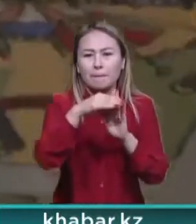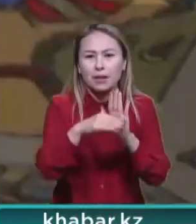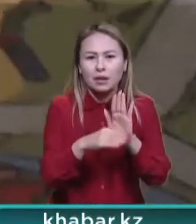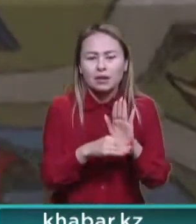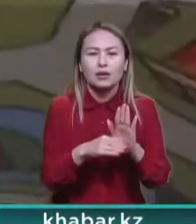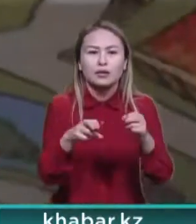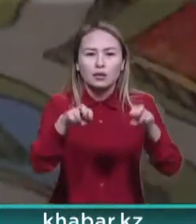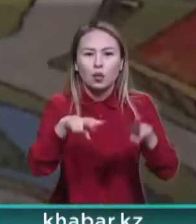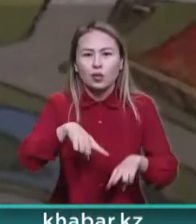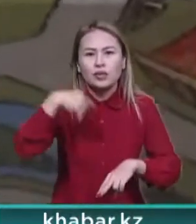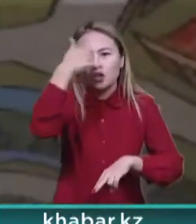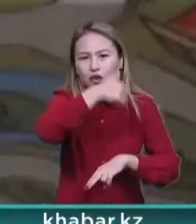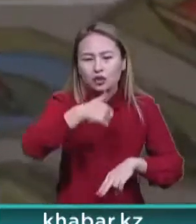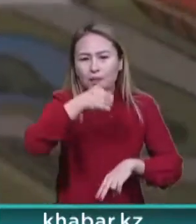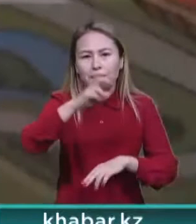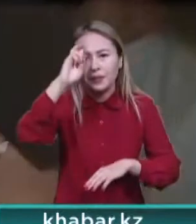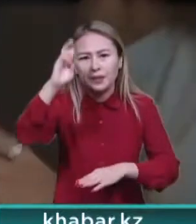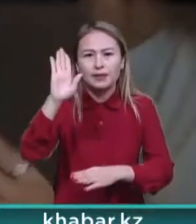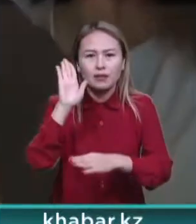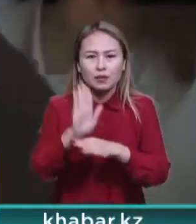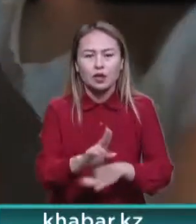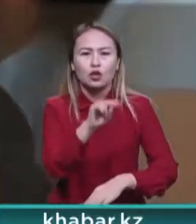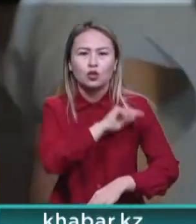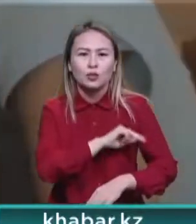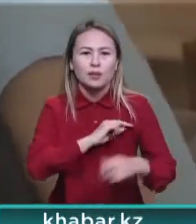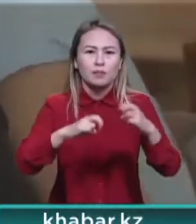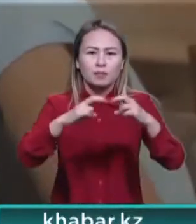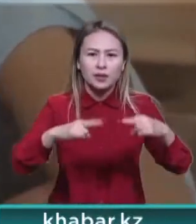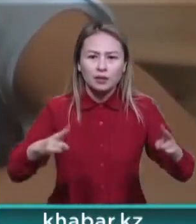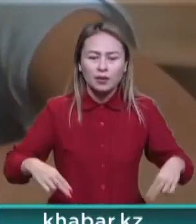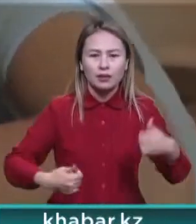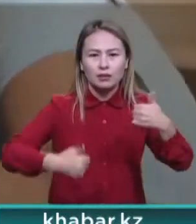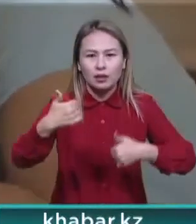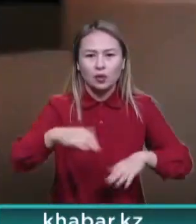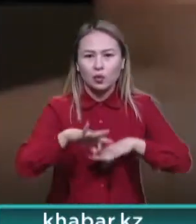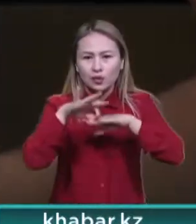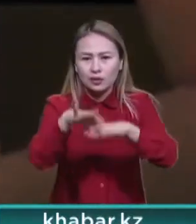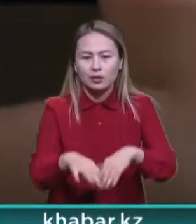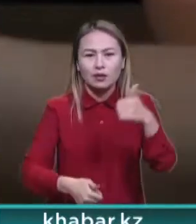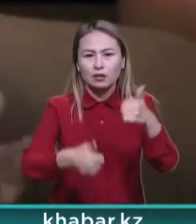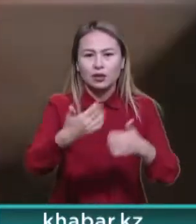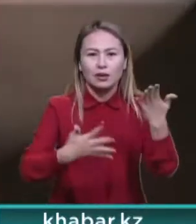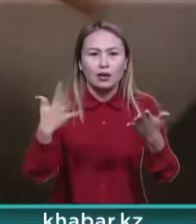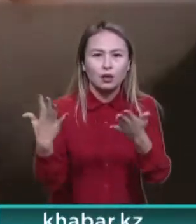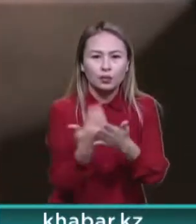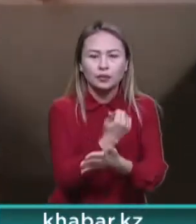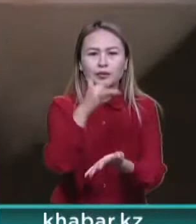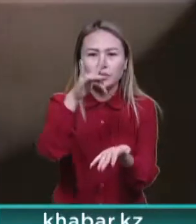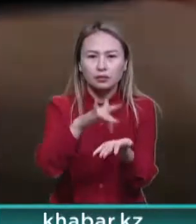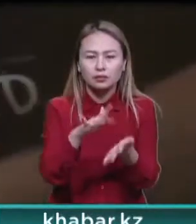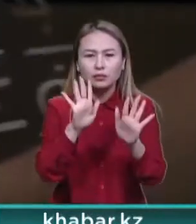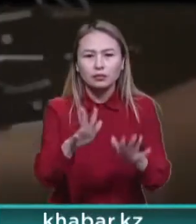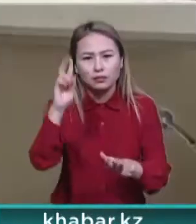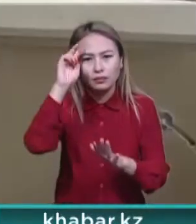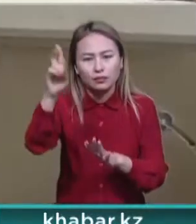басқармасы биылда осы салада мемлекеттік тапсырыс бойынша жұмыс істейтін мекемелер арасында тендер өткізеді. Тендерден ұтқан әлеуметтік орталық